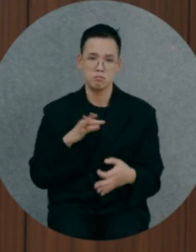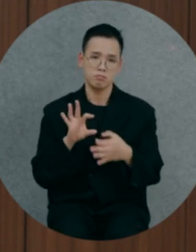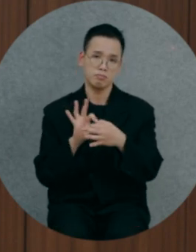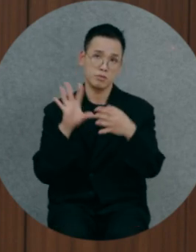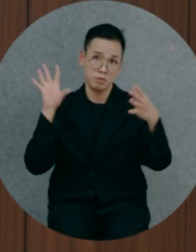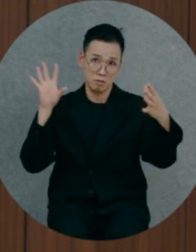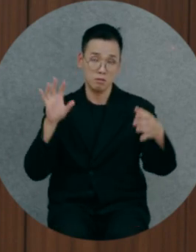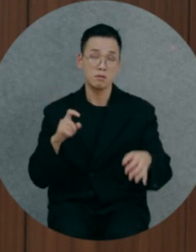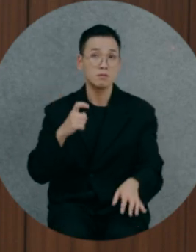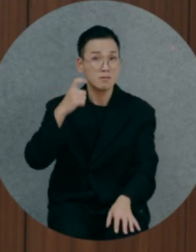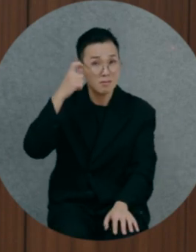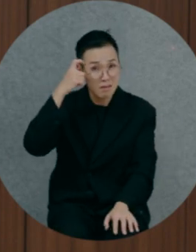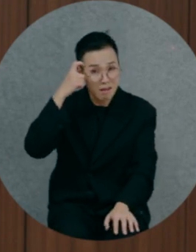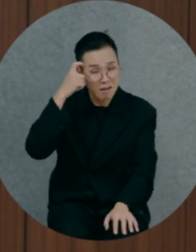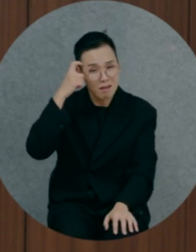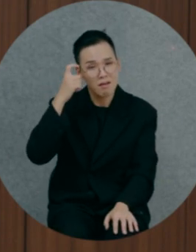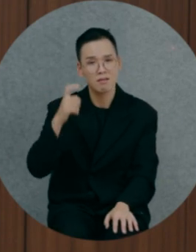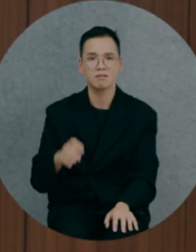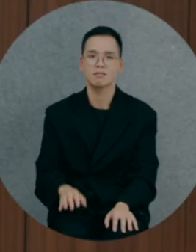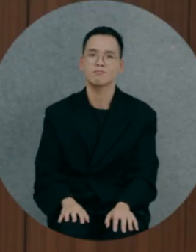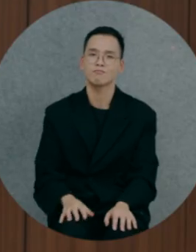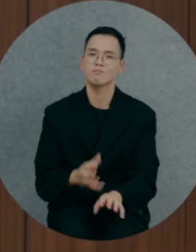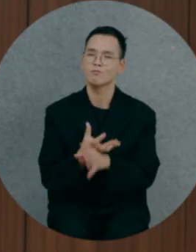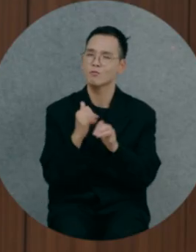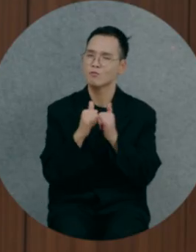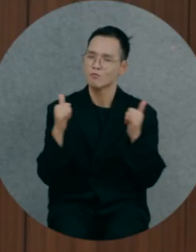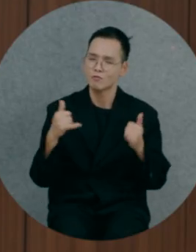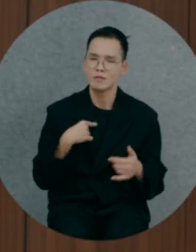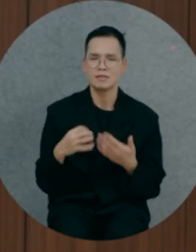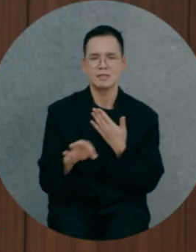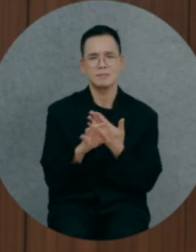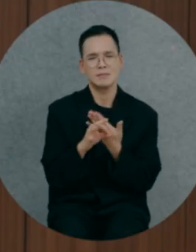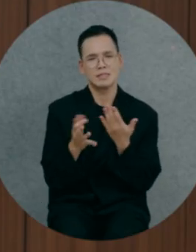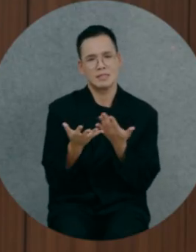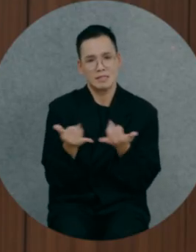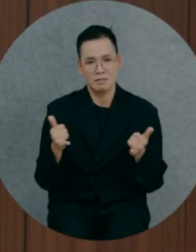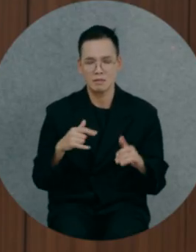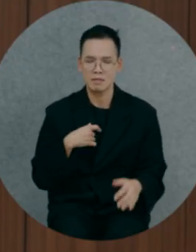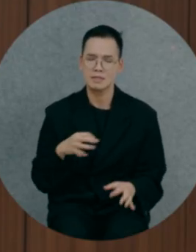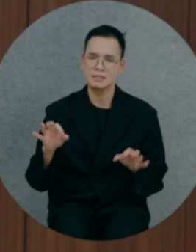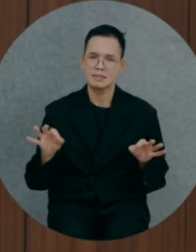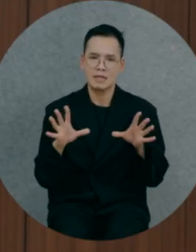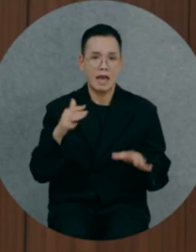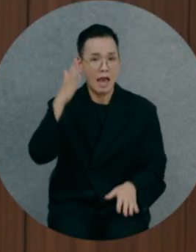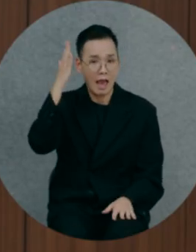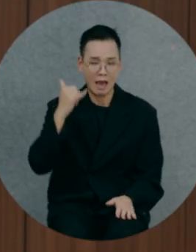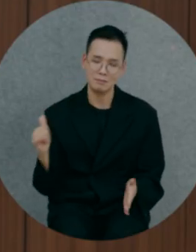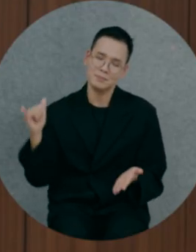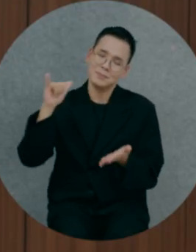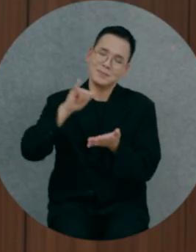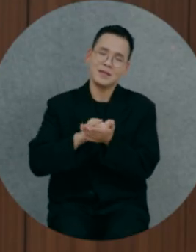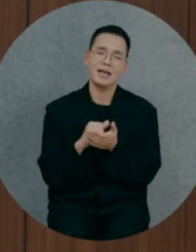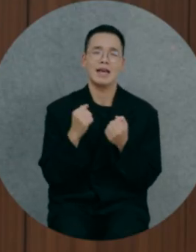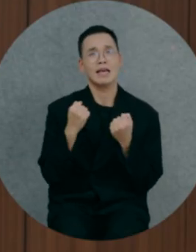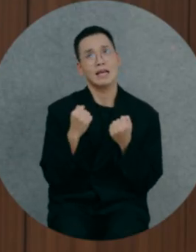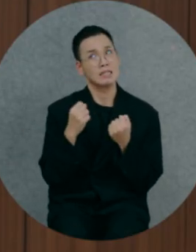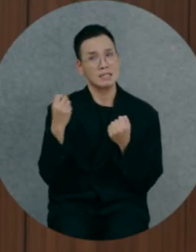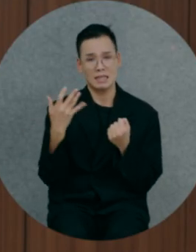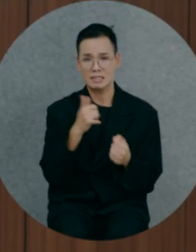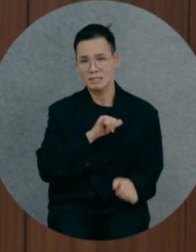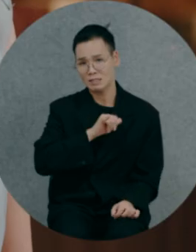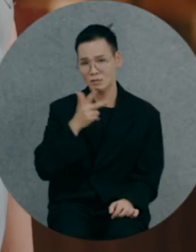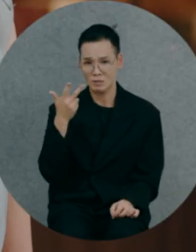나와는 상관없는 일이라 생각하실 수도 있지만 외국인 계절 근로자들이 잠시 일하러 한국에 머물다 떠나는